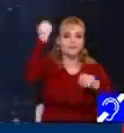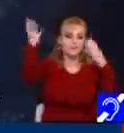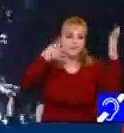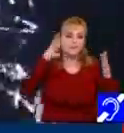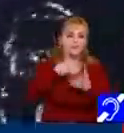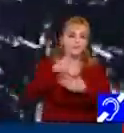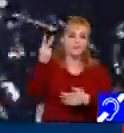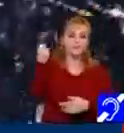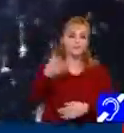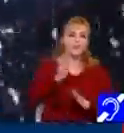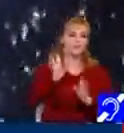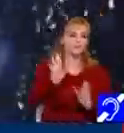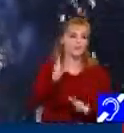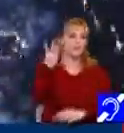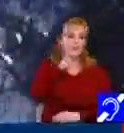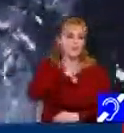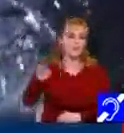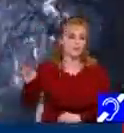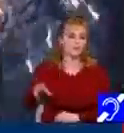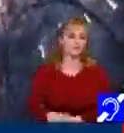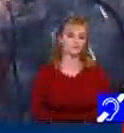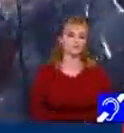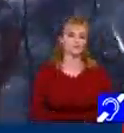miezul nopții a avut doar 3 minute.